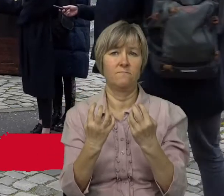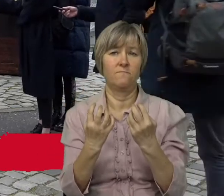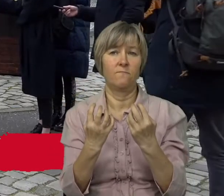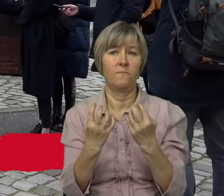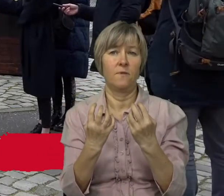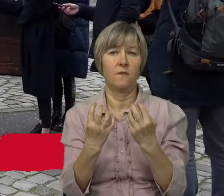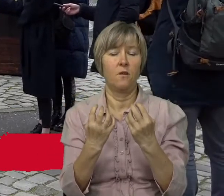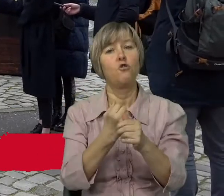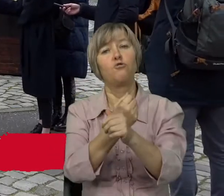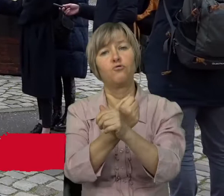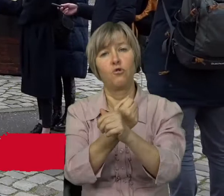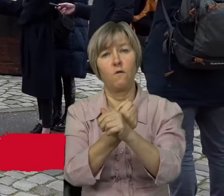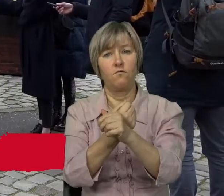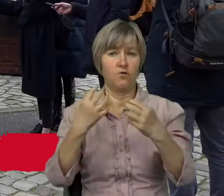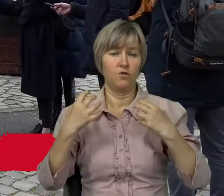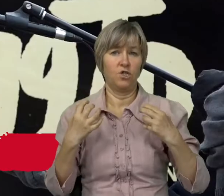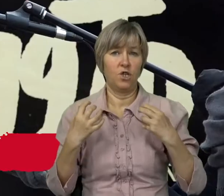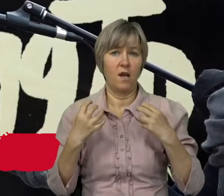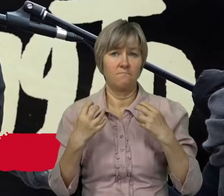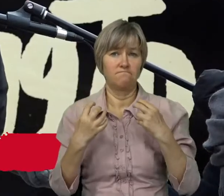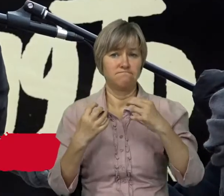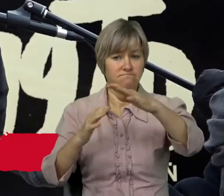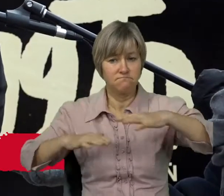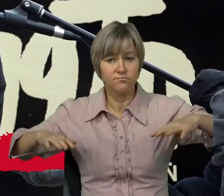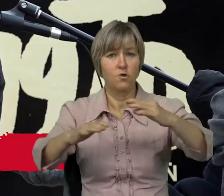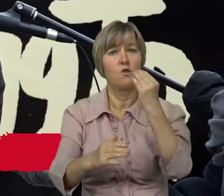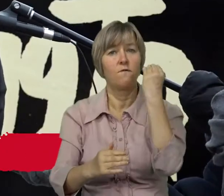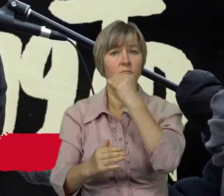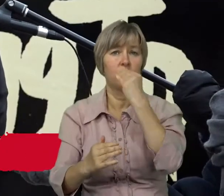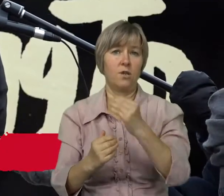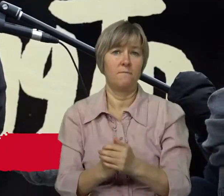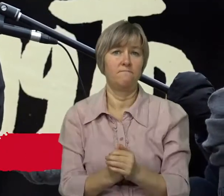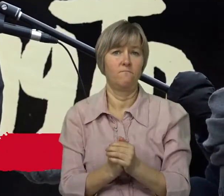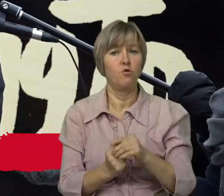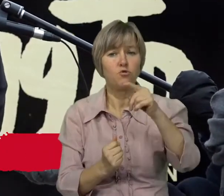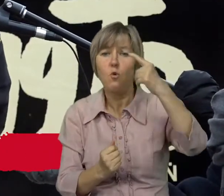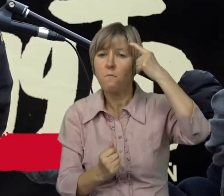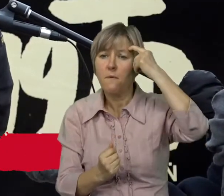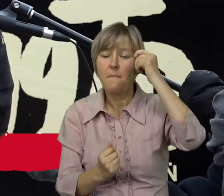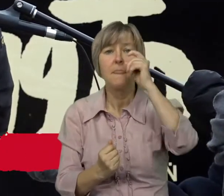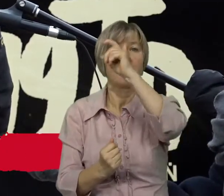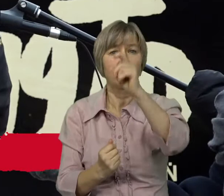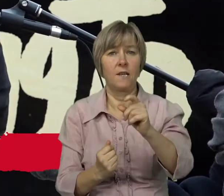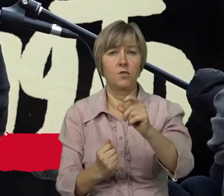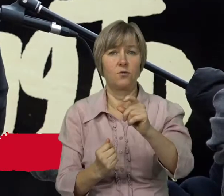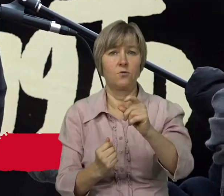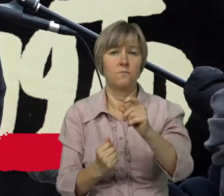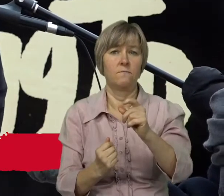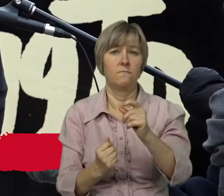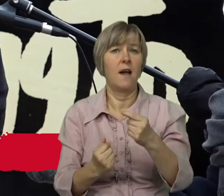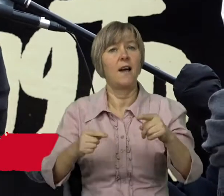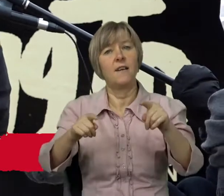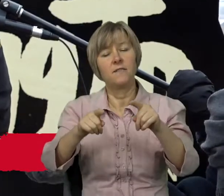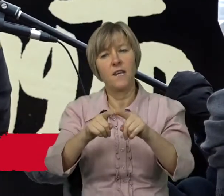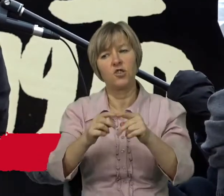fakt z życia Wybrzeża. Wspominamy tutaj w Gdańsku ale przecież strzały